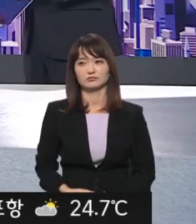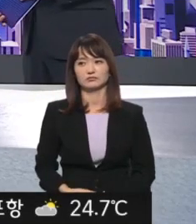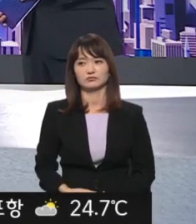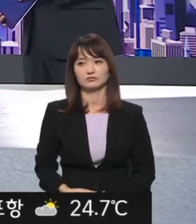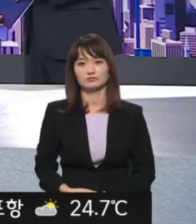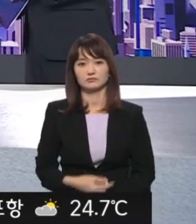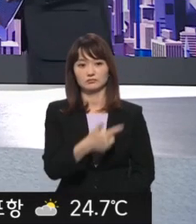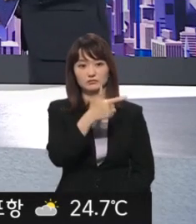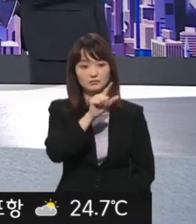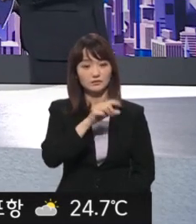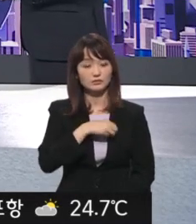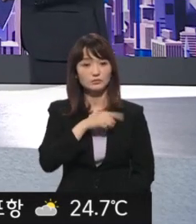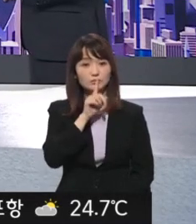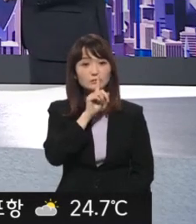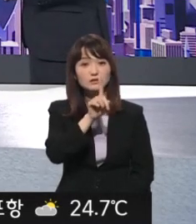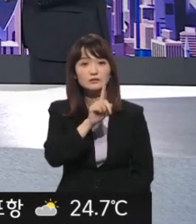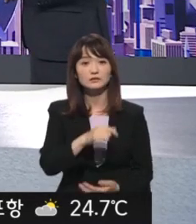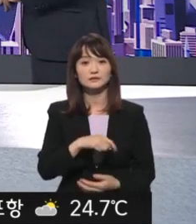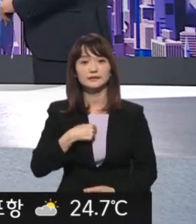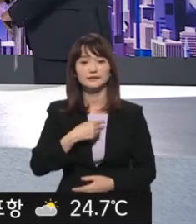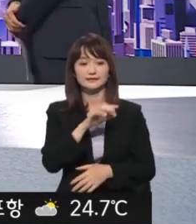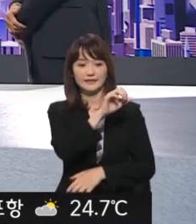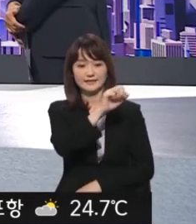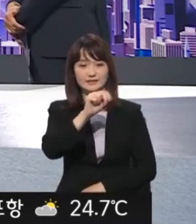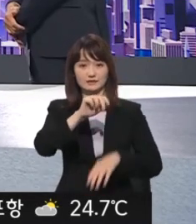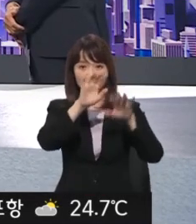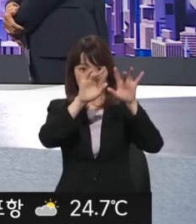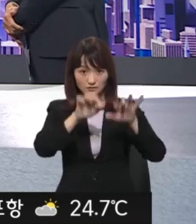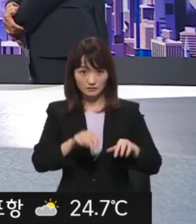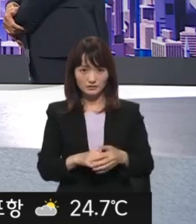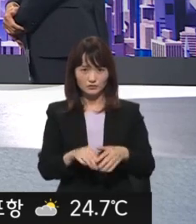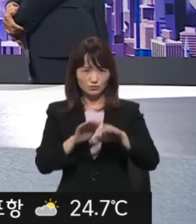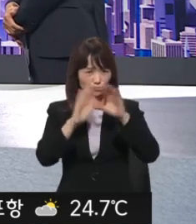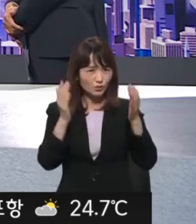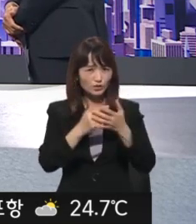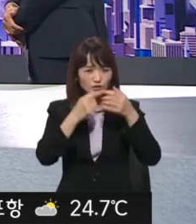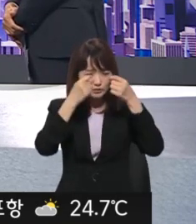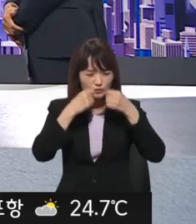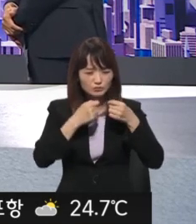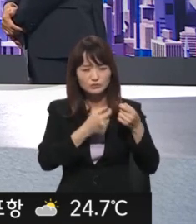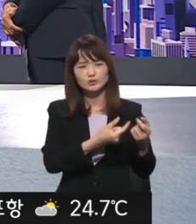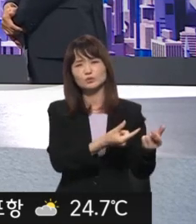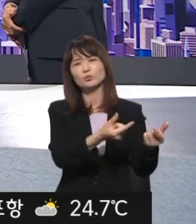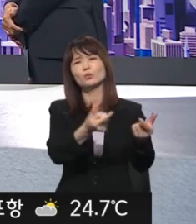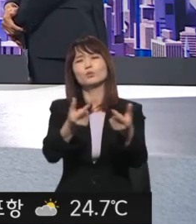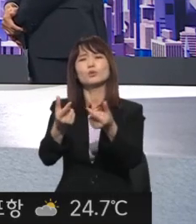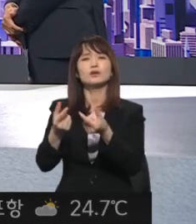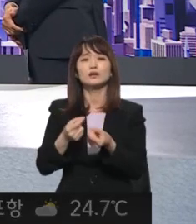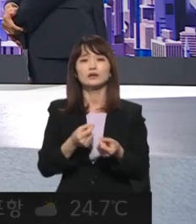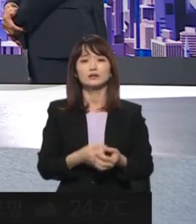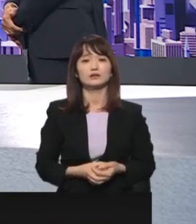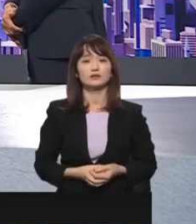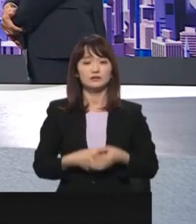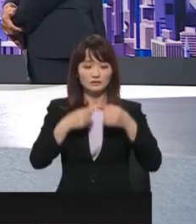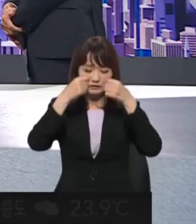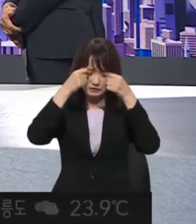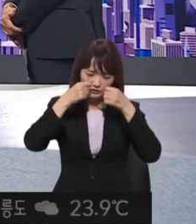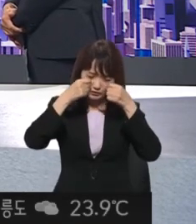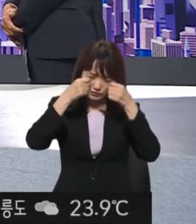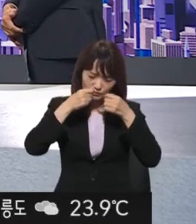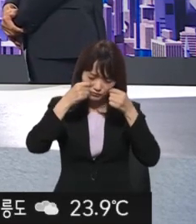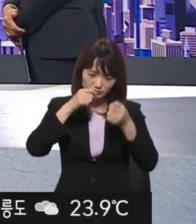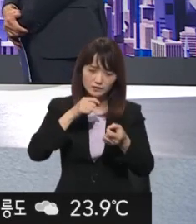음도 바로 얘기를 했습니다 자신의 sns 에 다가 자 모든 눈놀이 똑같다 뜨겁지 않은 눈물이란 있을 수